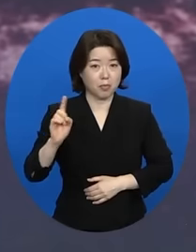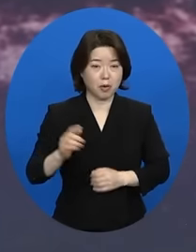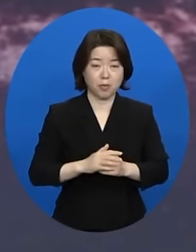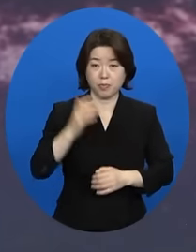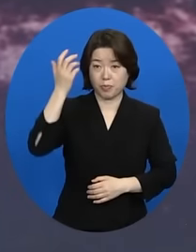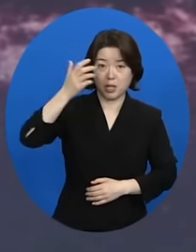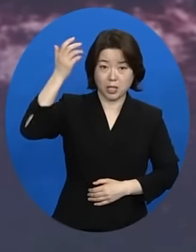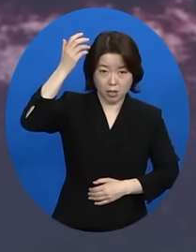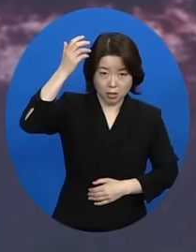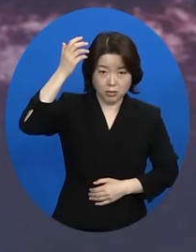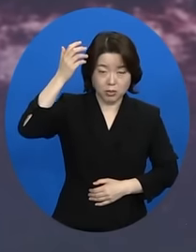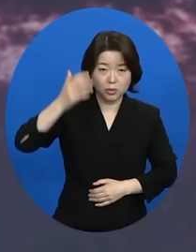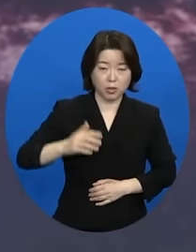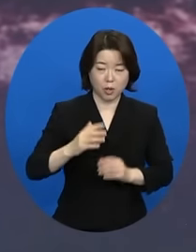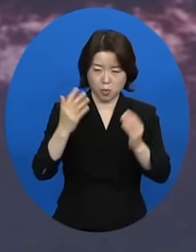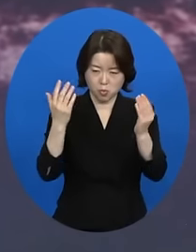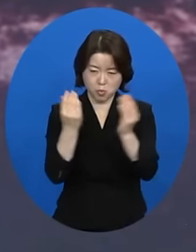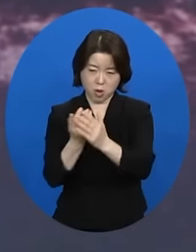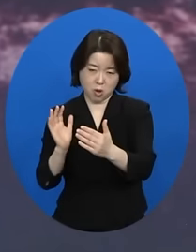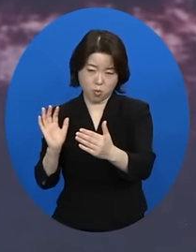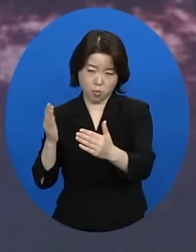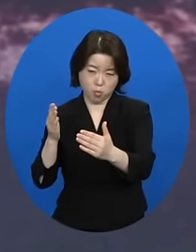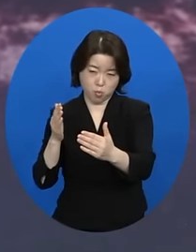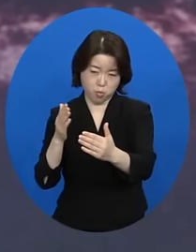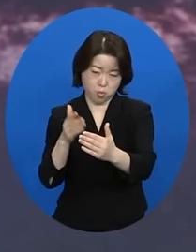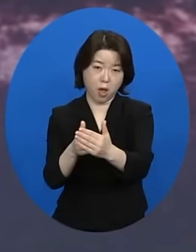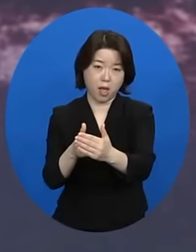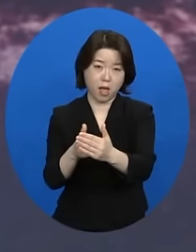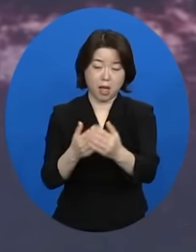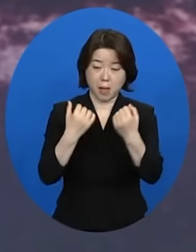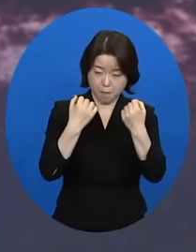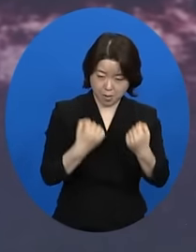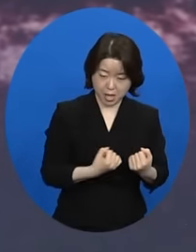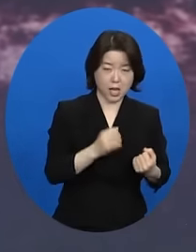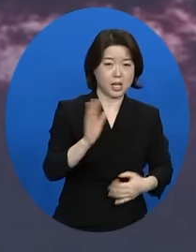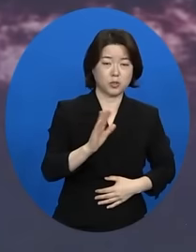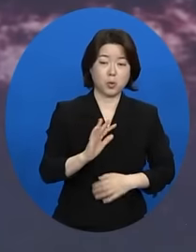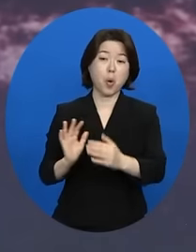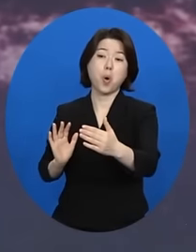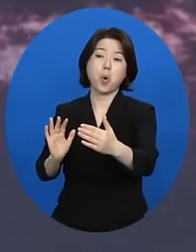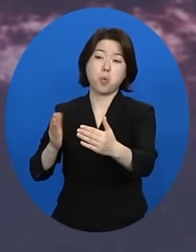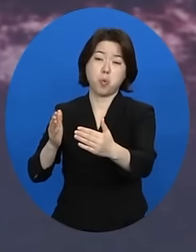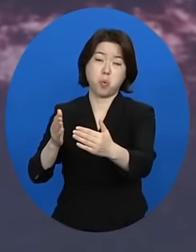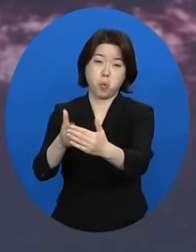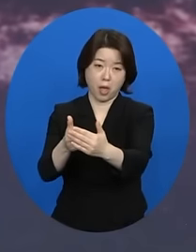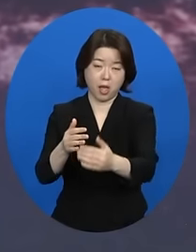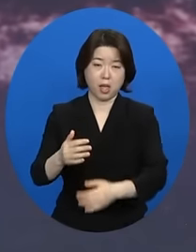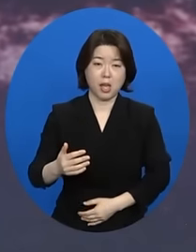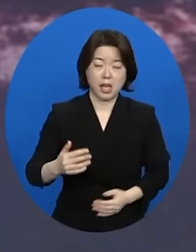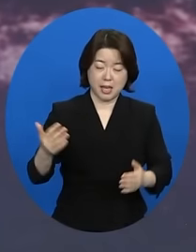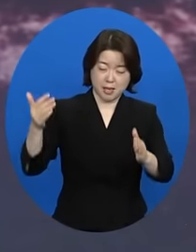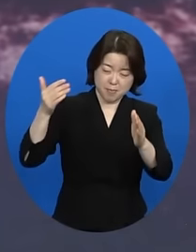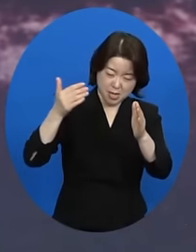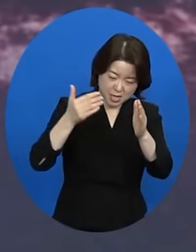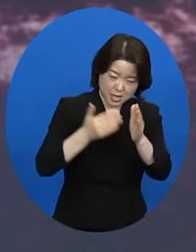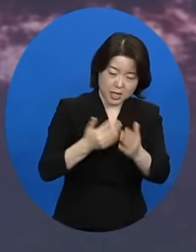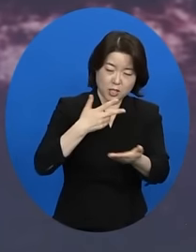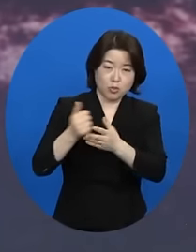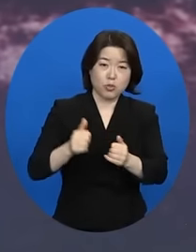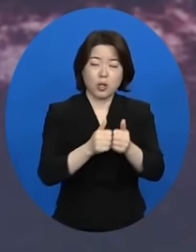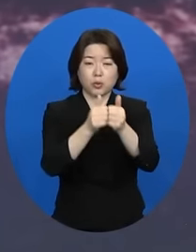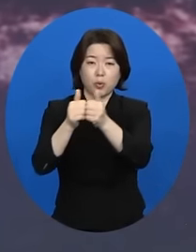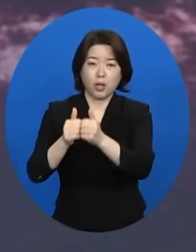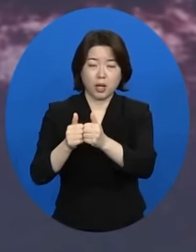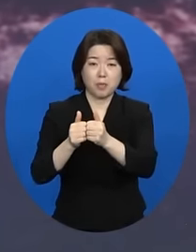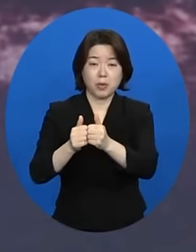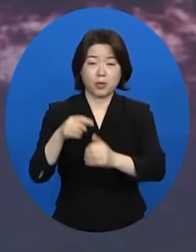영적인 완주죠. 완주. 안주가 아니고 끝까지 주님과 함께 동행하면서 그에게